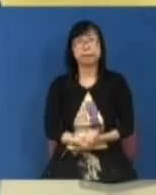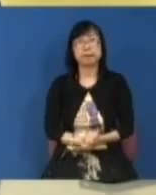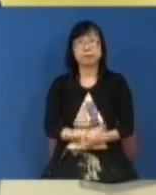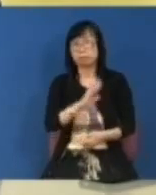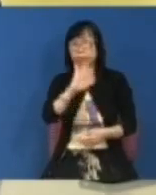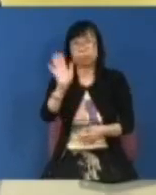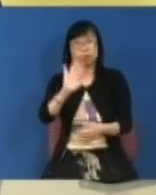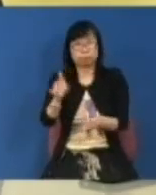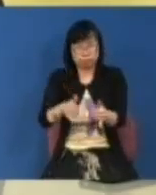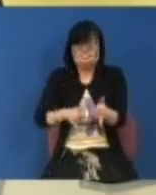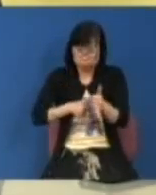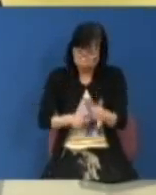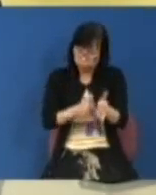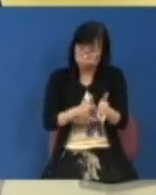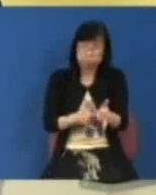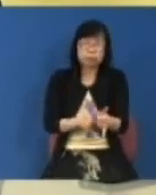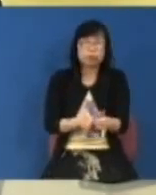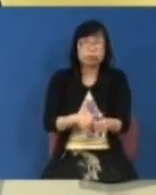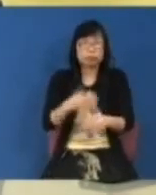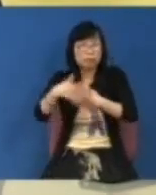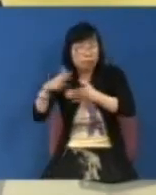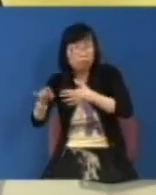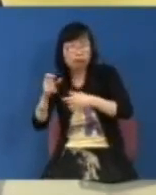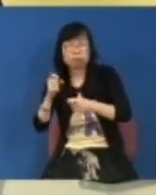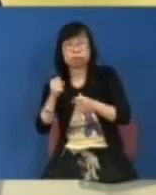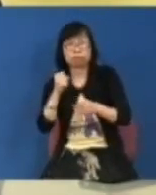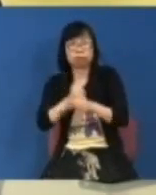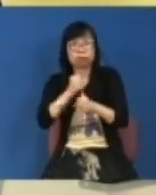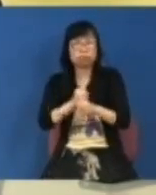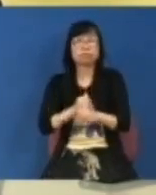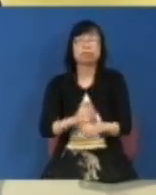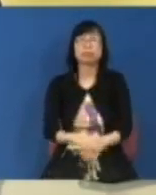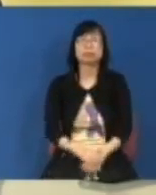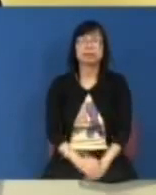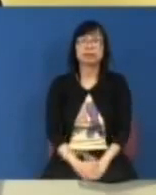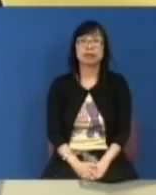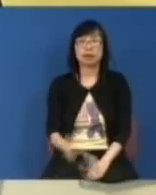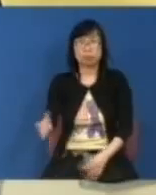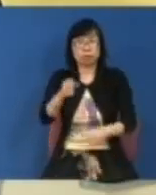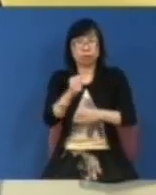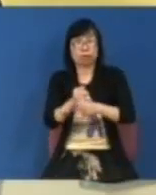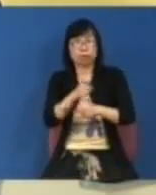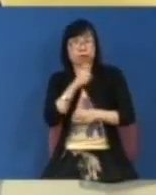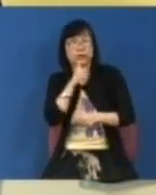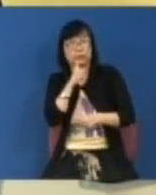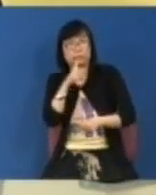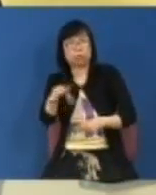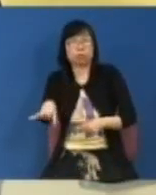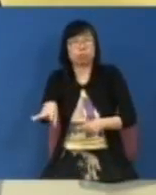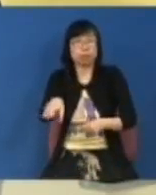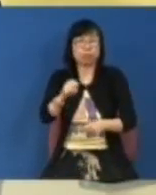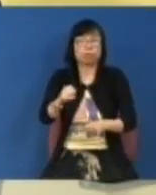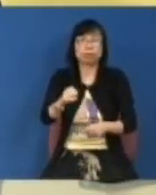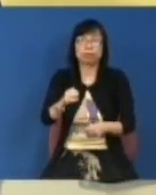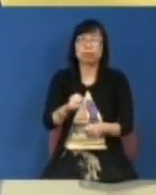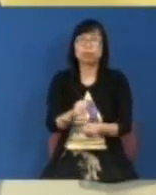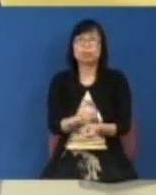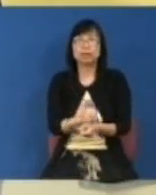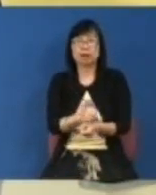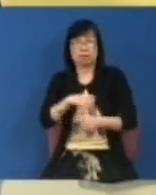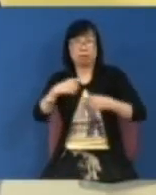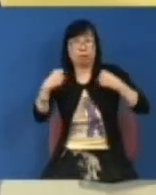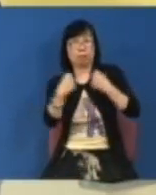跟隨其他人去做。但如果你話，因為你做嗰樣嘢係不能夠有效咁樣樣，令到呢啲所謂